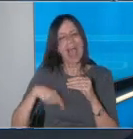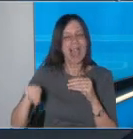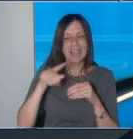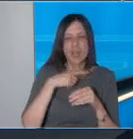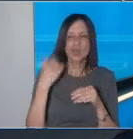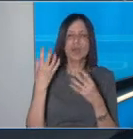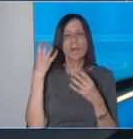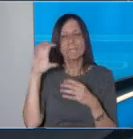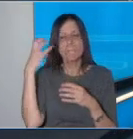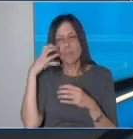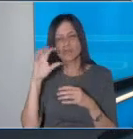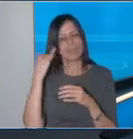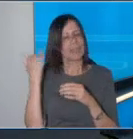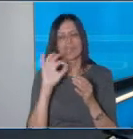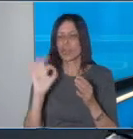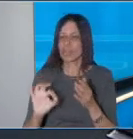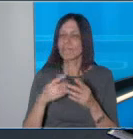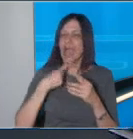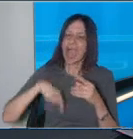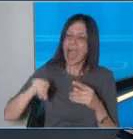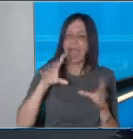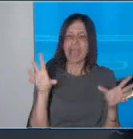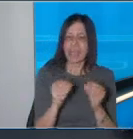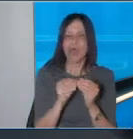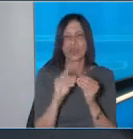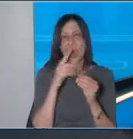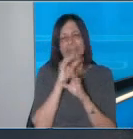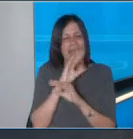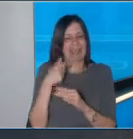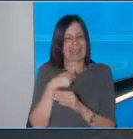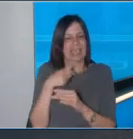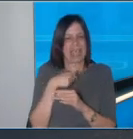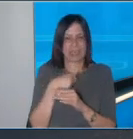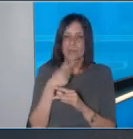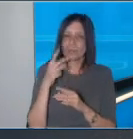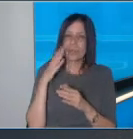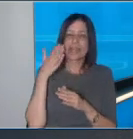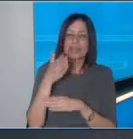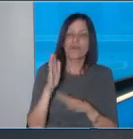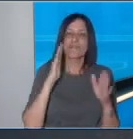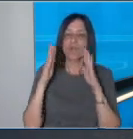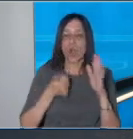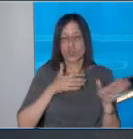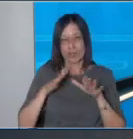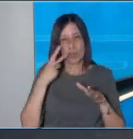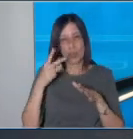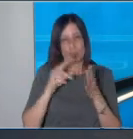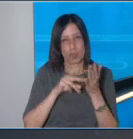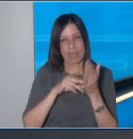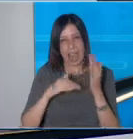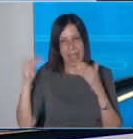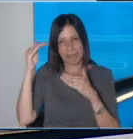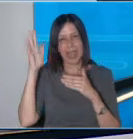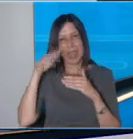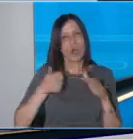שהוא מעלה הוא מדבר באנחנו, ונגמר התקופה של אני. ודרך אגב, אם תיכנסו לפייסבוק של ראש הממשלה, אתם תראו תמונה בלמעלה, גם של